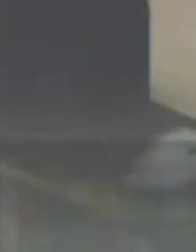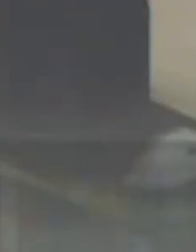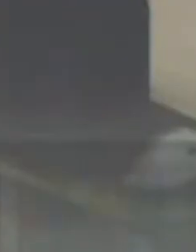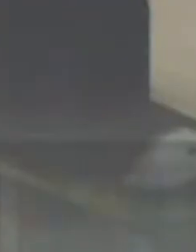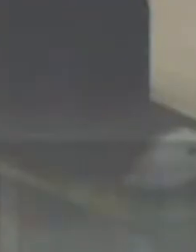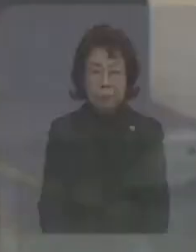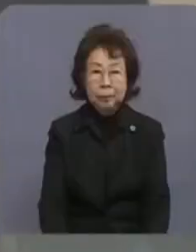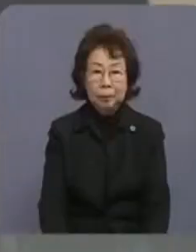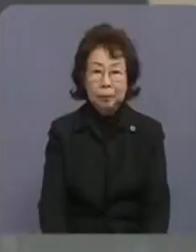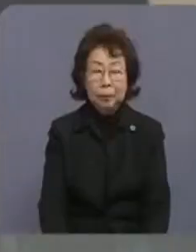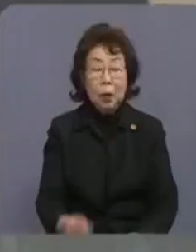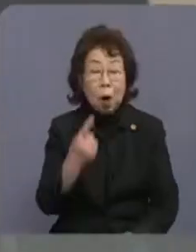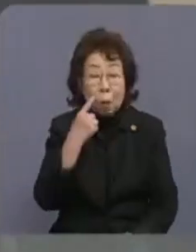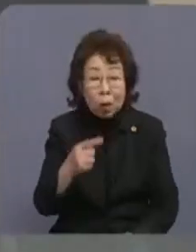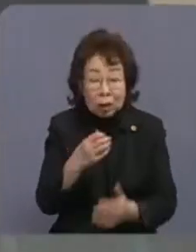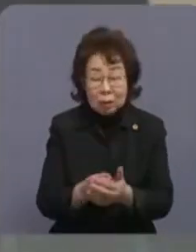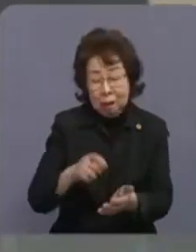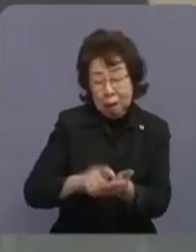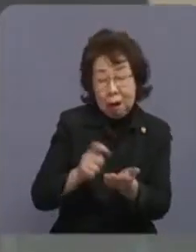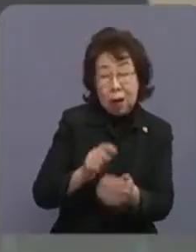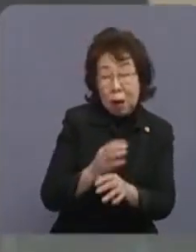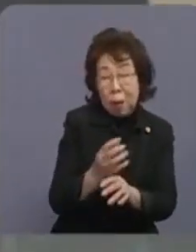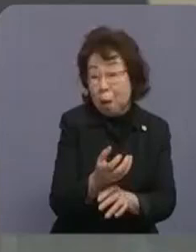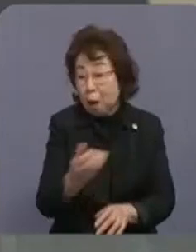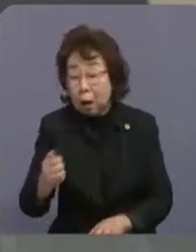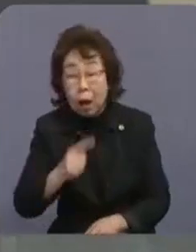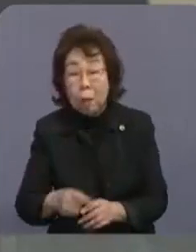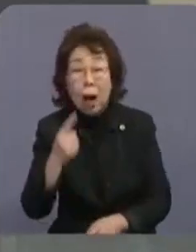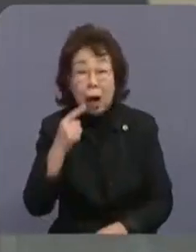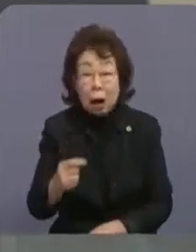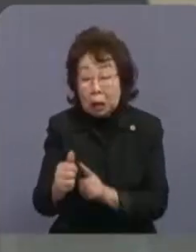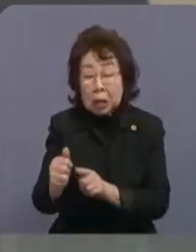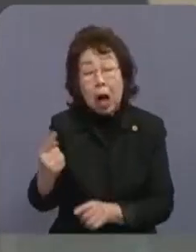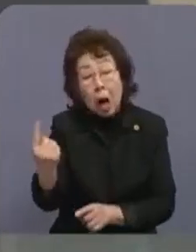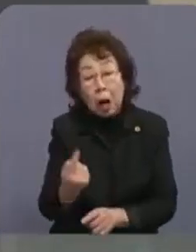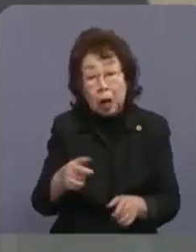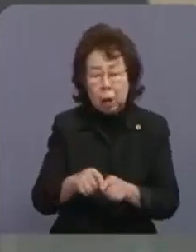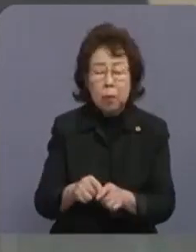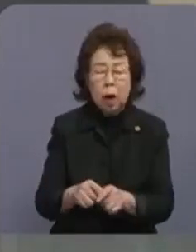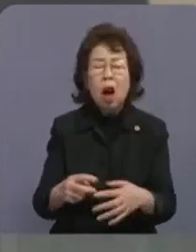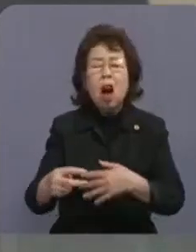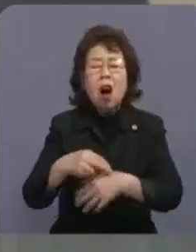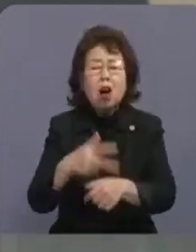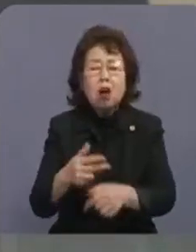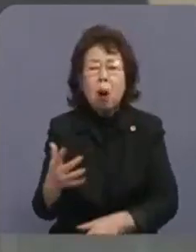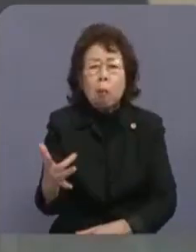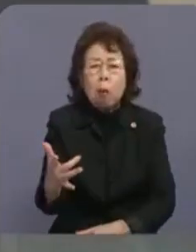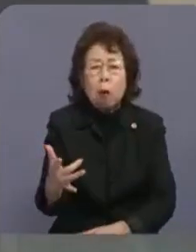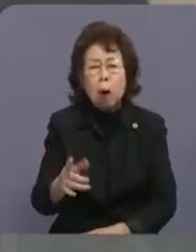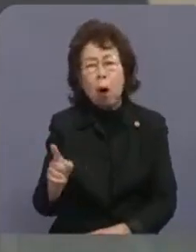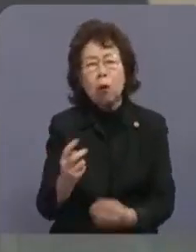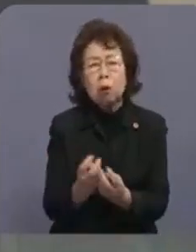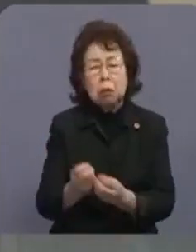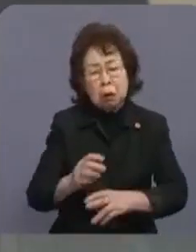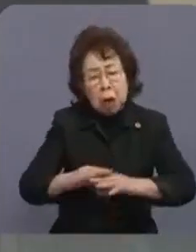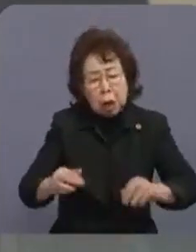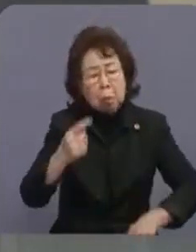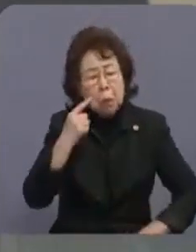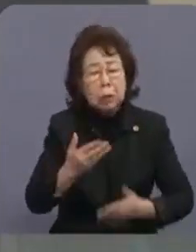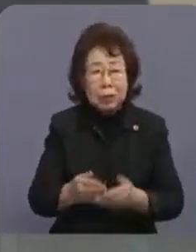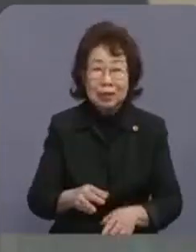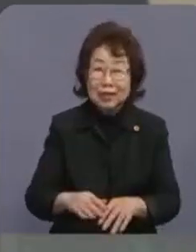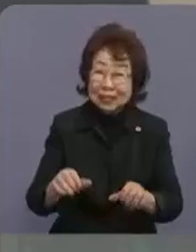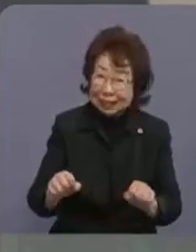자 방금 모신 응급실 뺑뺑이 사건 취재한 김옥천 기자와 함께 의료 공백 대책에 대해서 계속 얘기 나눠보겠습니다 예